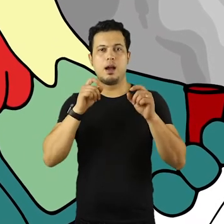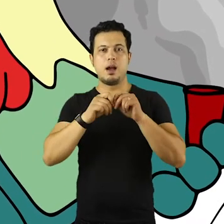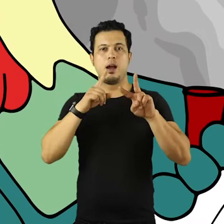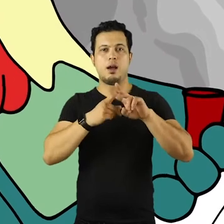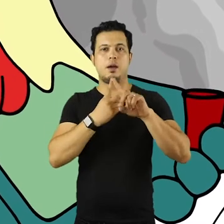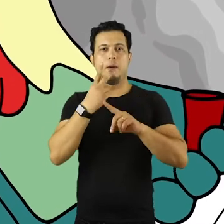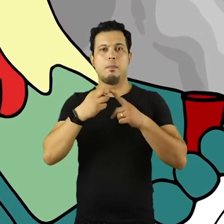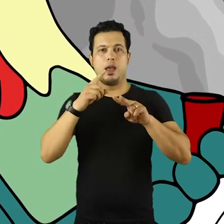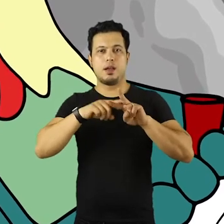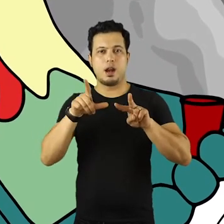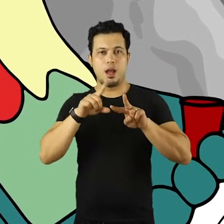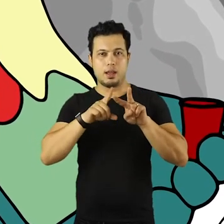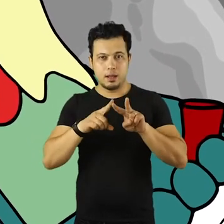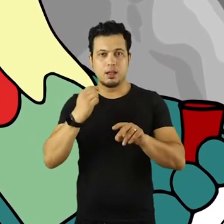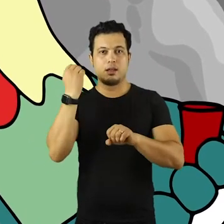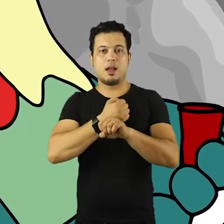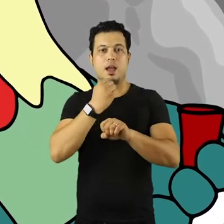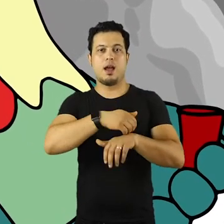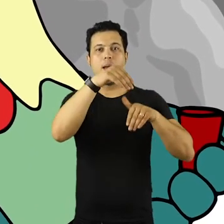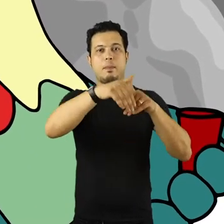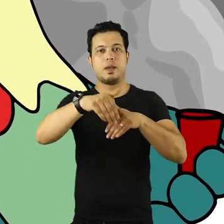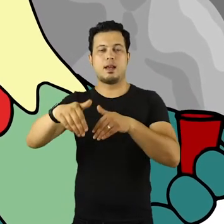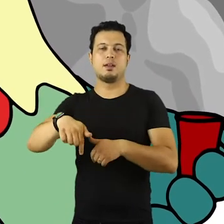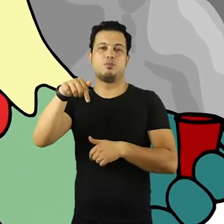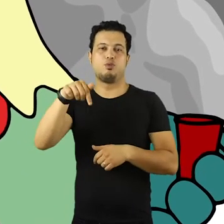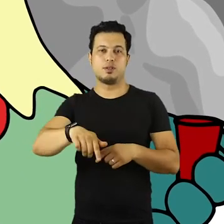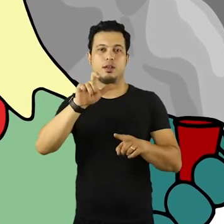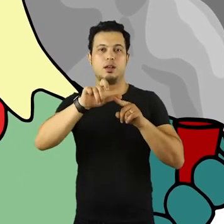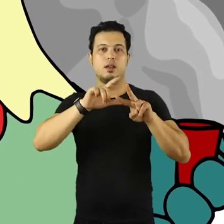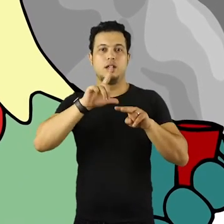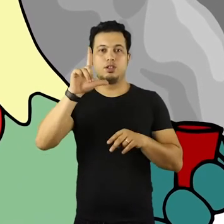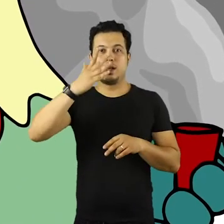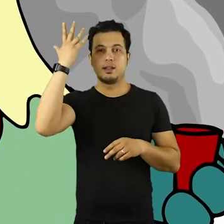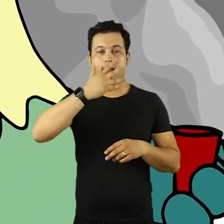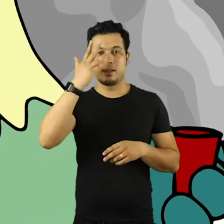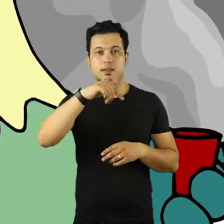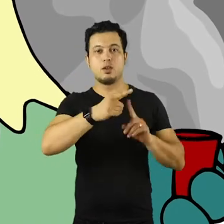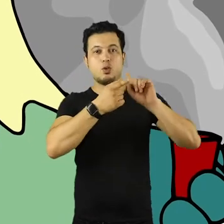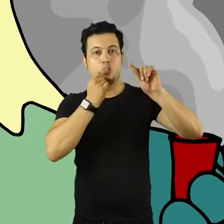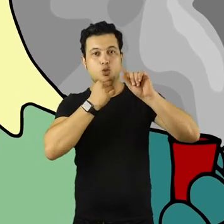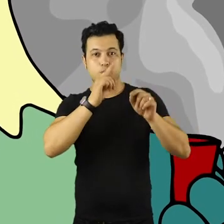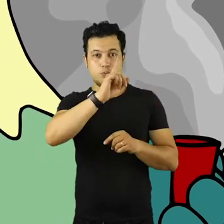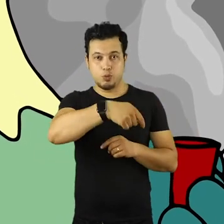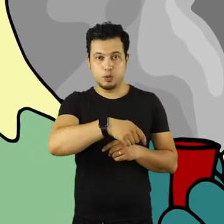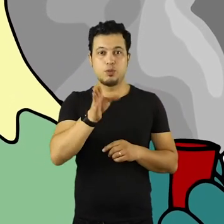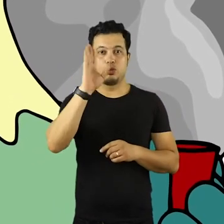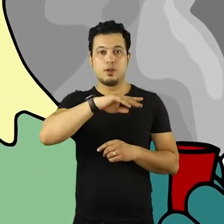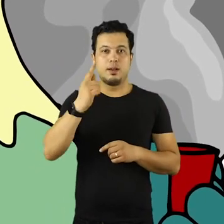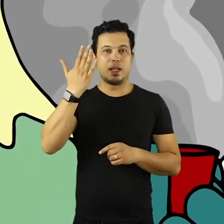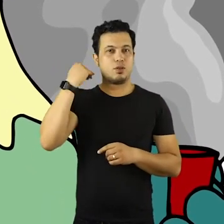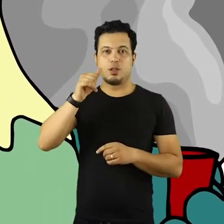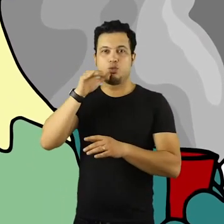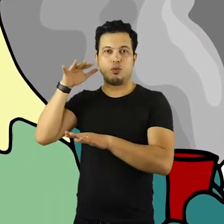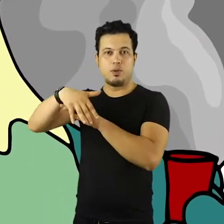kaya mezarlarındayız. Hadi çocuklar, derhal çal karası üzümünü bulup suyunu aldığımız şelale suyuna